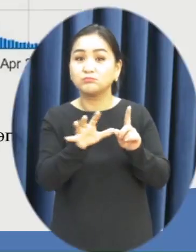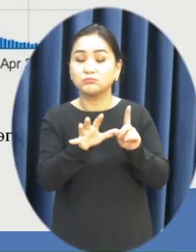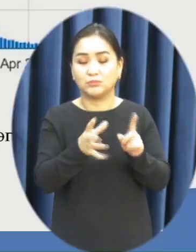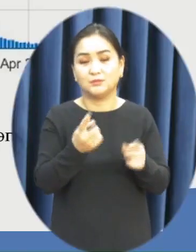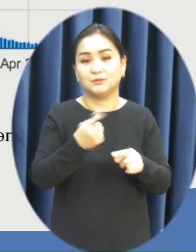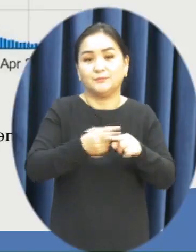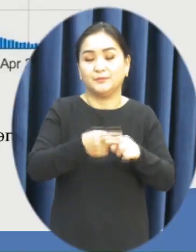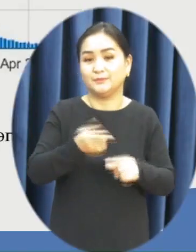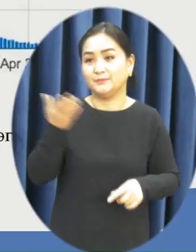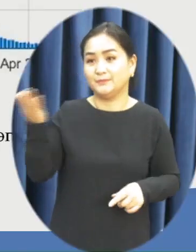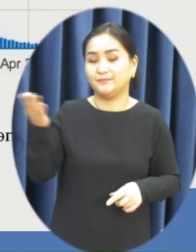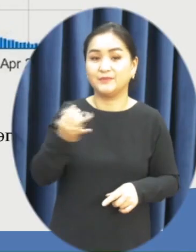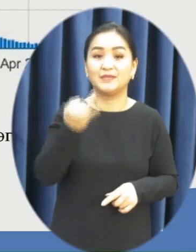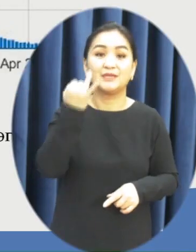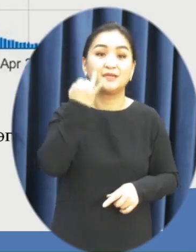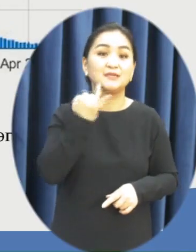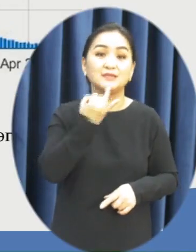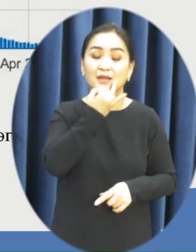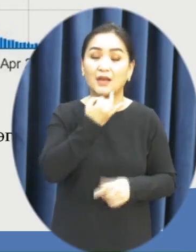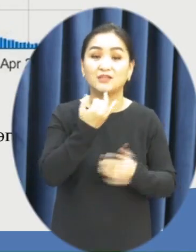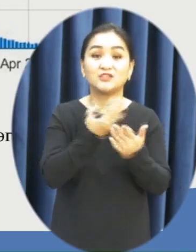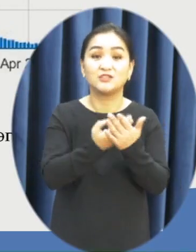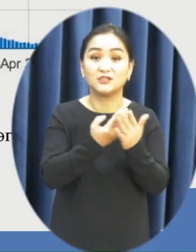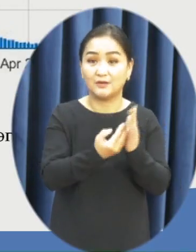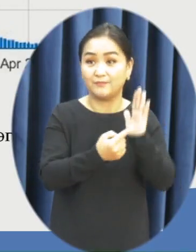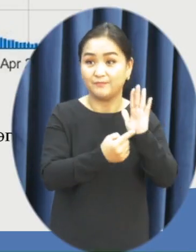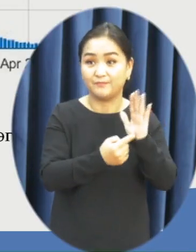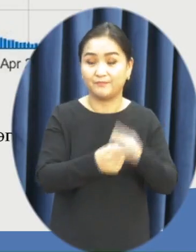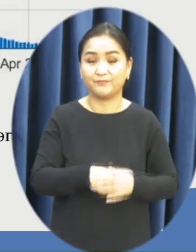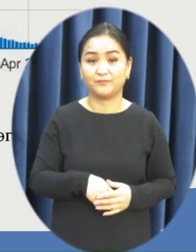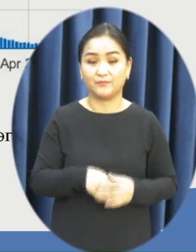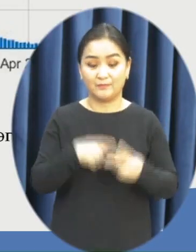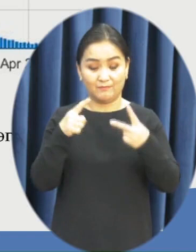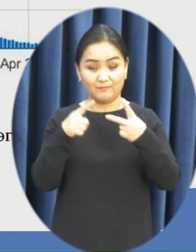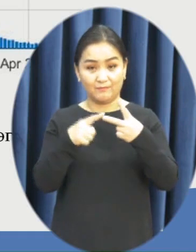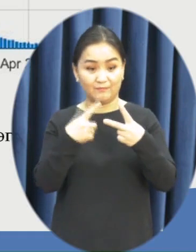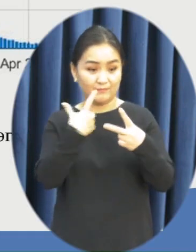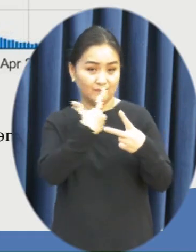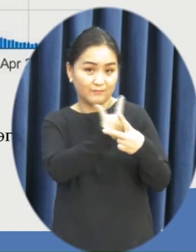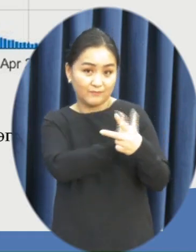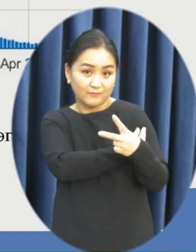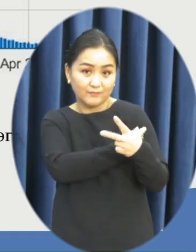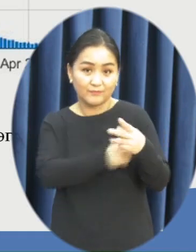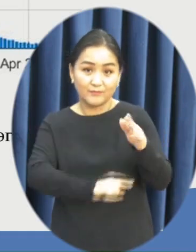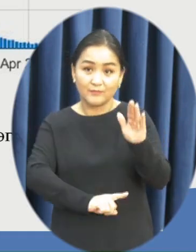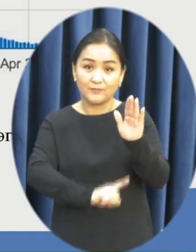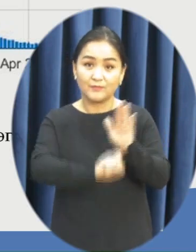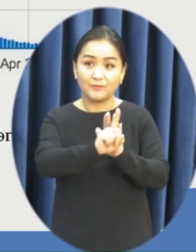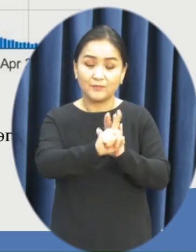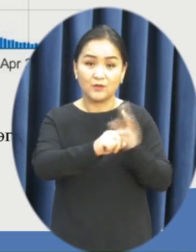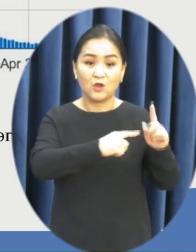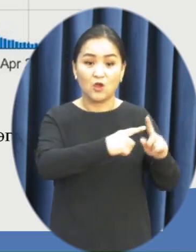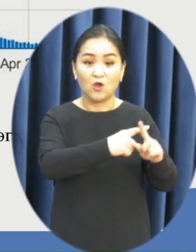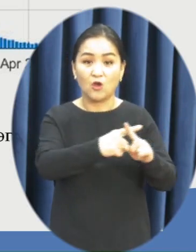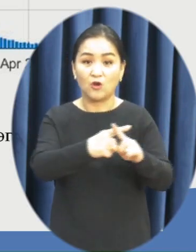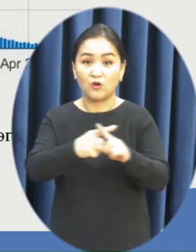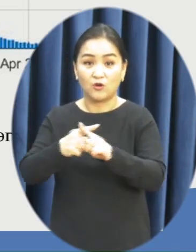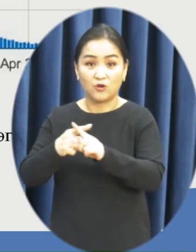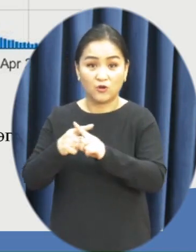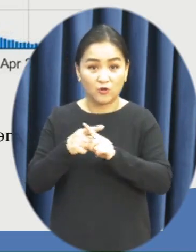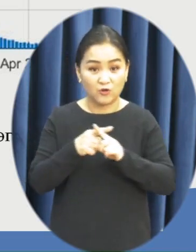དགའི རེལ གལ གེལ གུན སང དགོ དགས གེལ ཟུག གེད གེད ཟུག ལུག